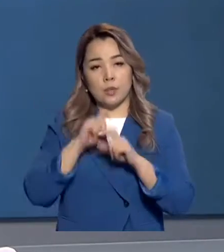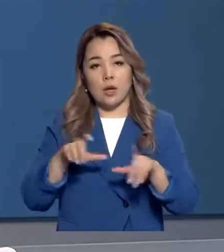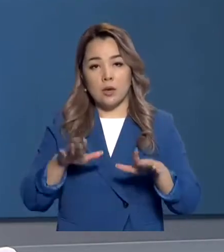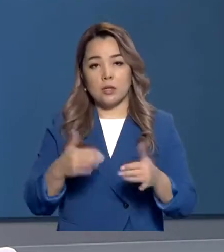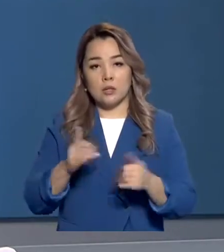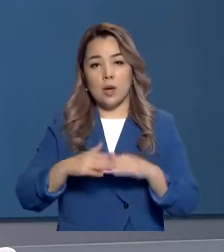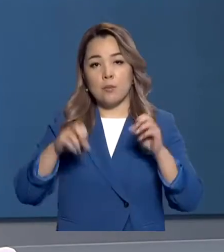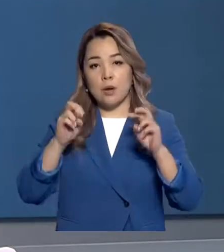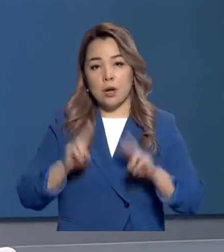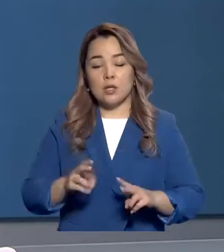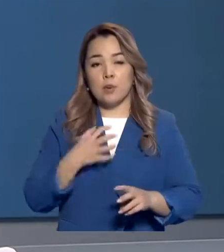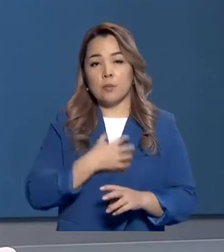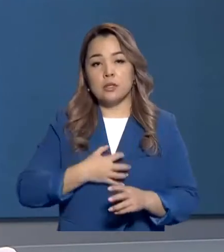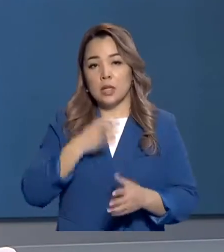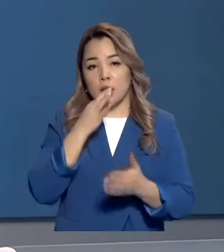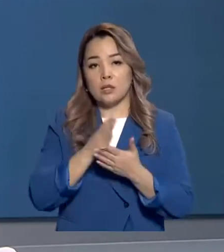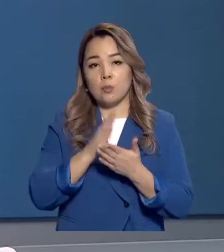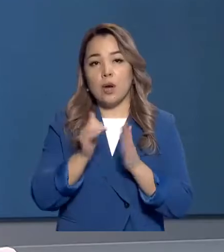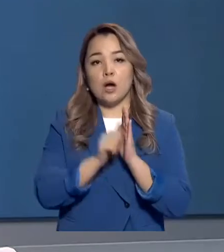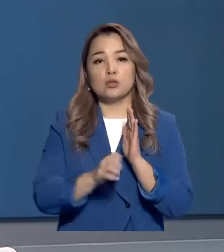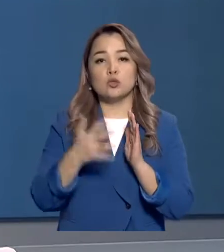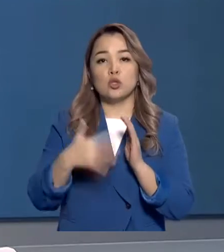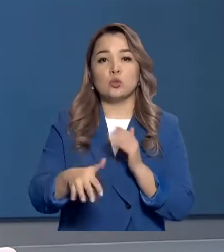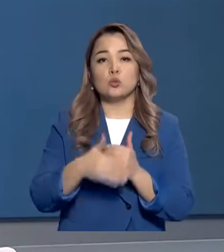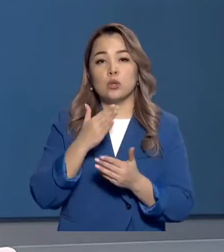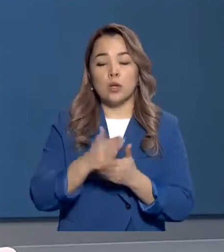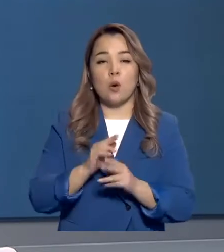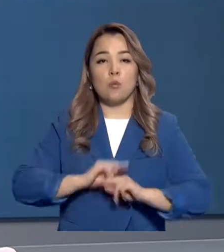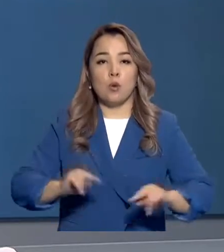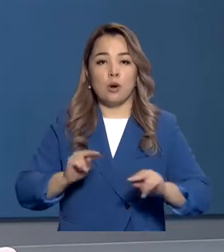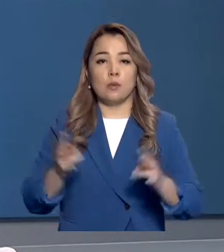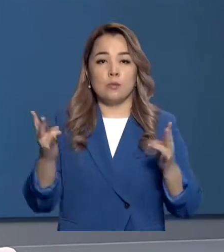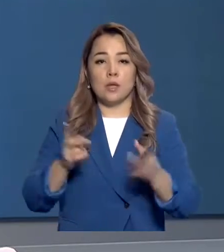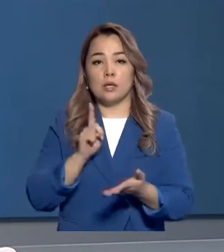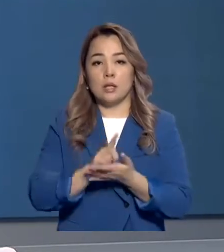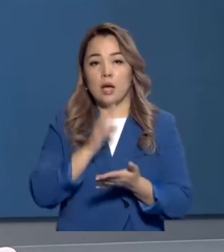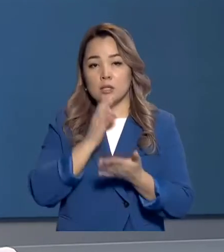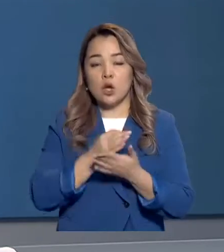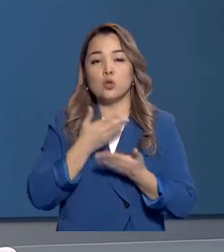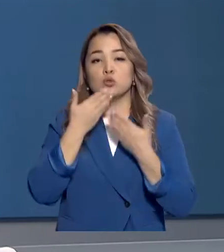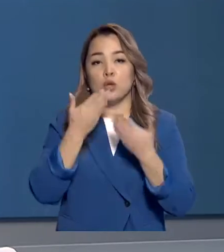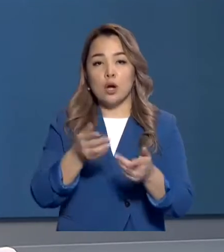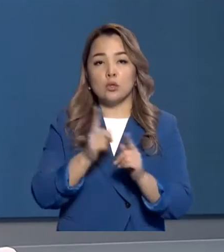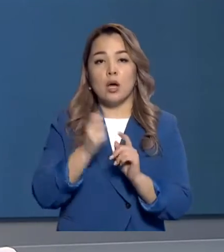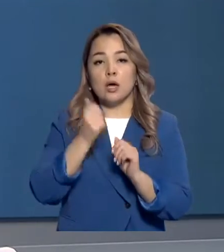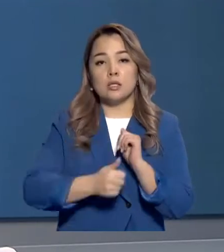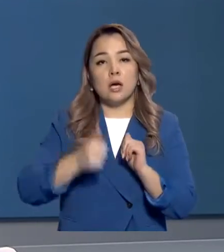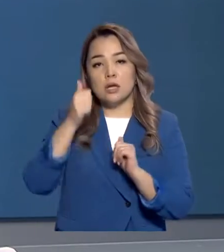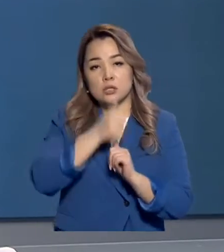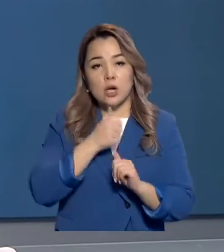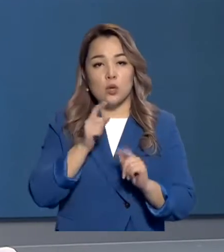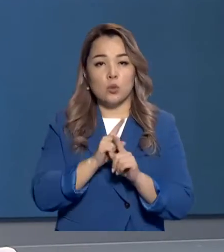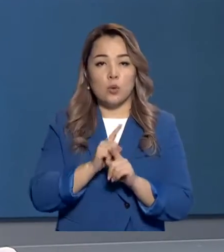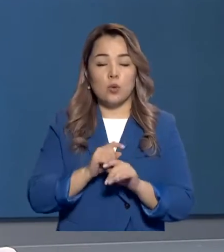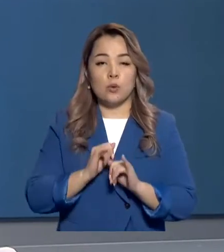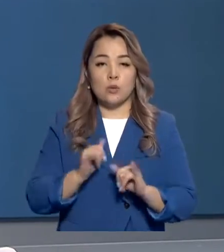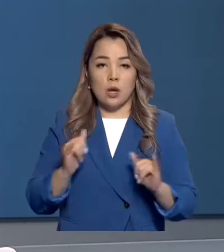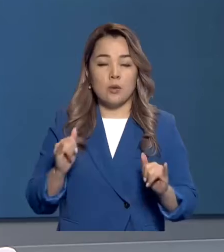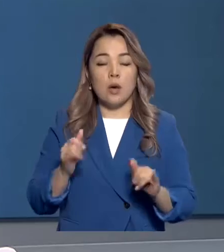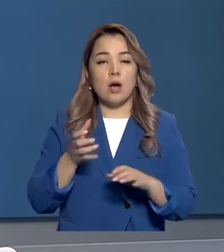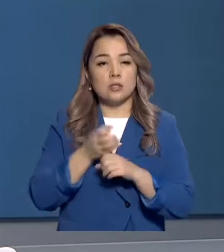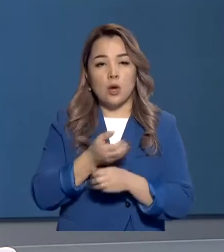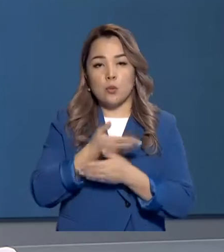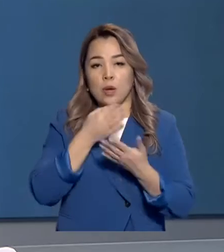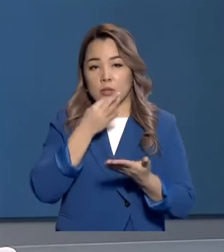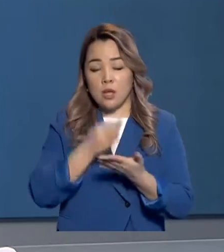білікті мамандарына мұқтаж. Өңірге 650-ге жоқ мұғалім керек, сұраныс жыл өткен сайын көбеймесе азаймай тұр. Маман тапшы болған соң